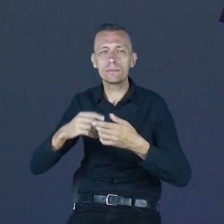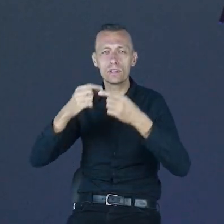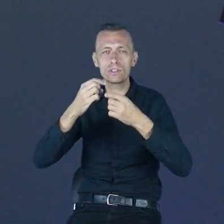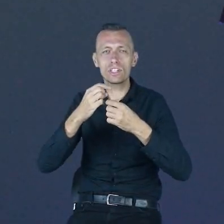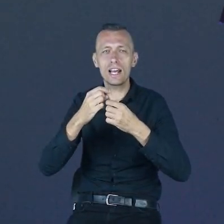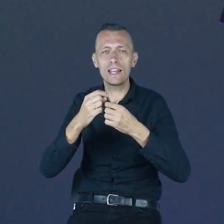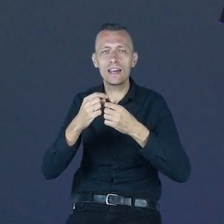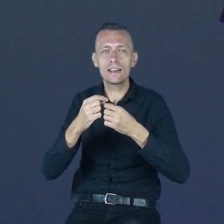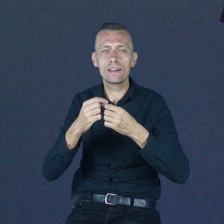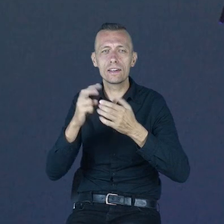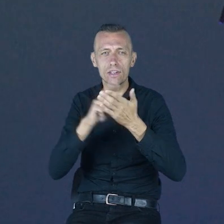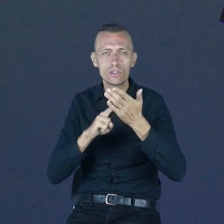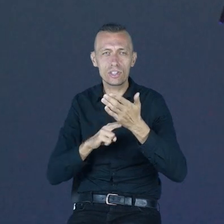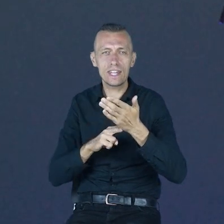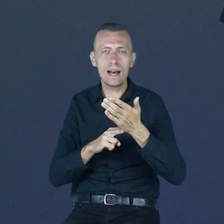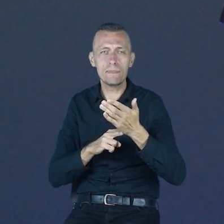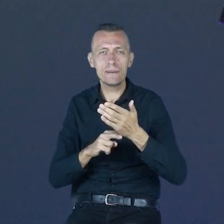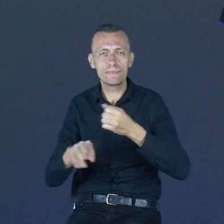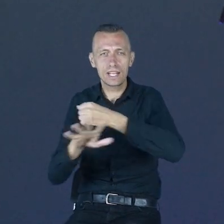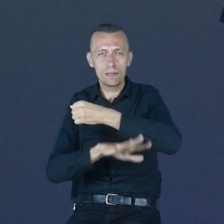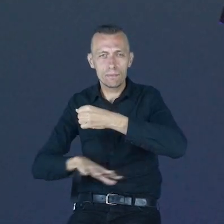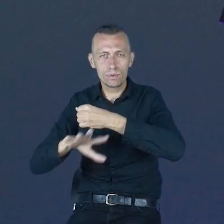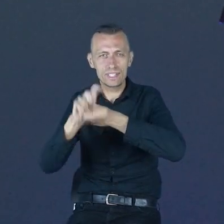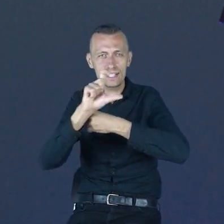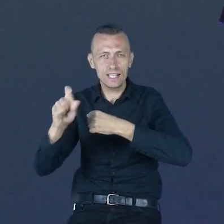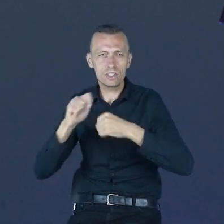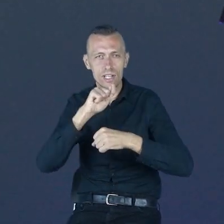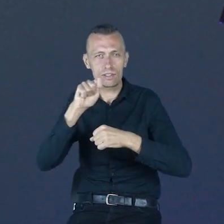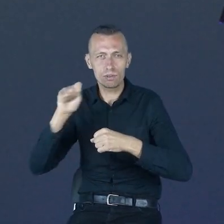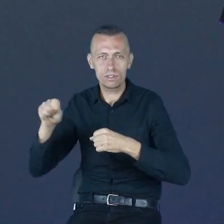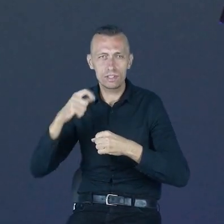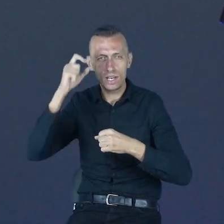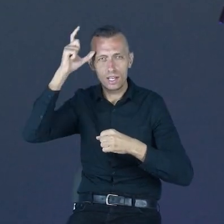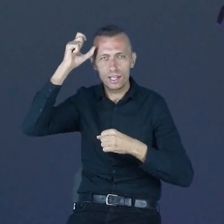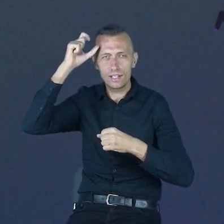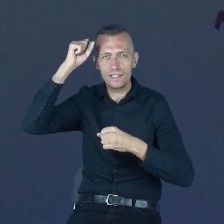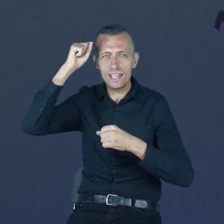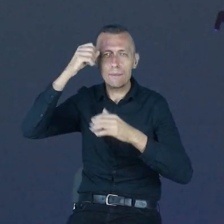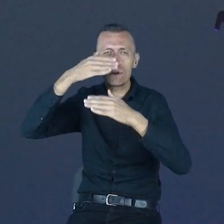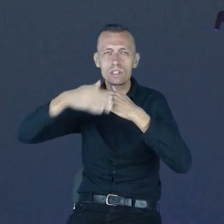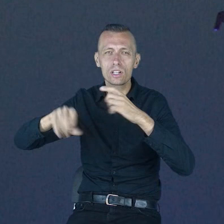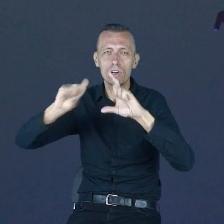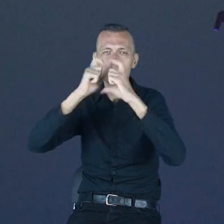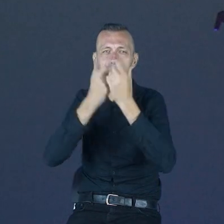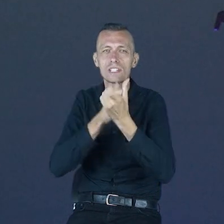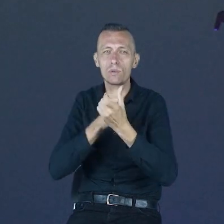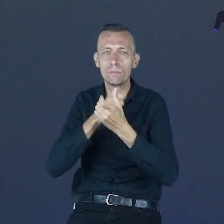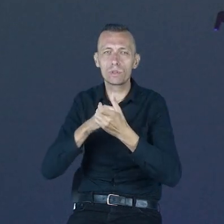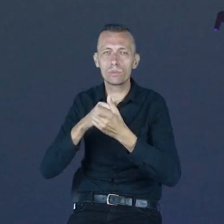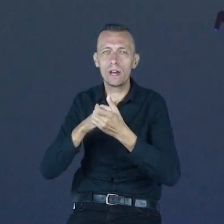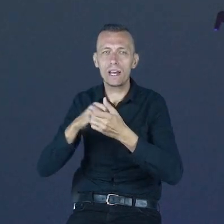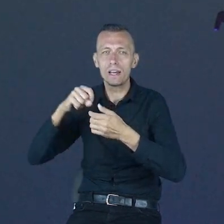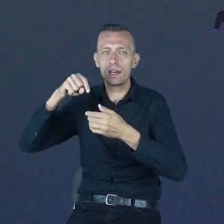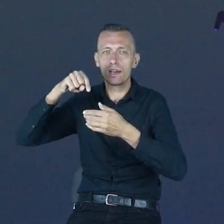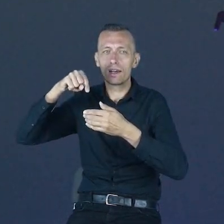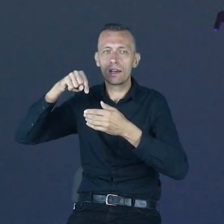po kuszeniu na pustyni. Gdy zaś diabeł zakończył całą tę próbę, odstąpił od niego do pewnego czasu.